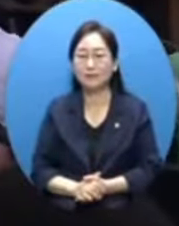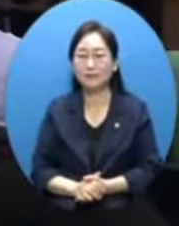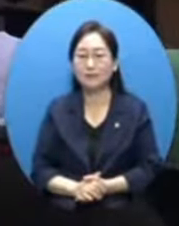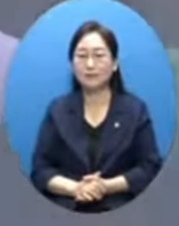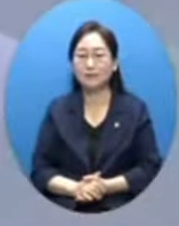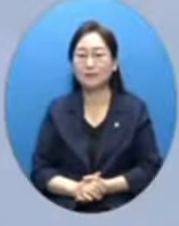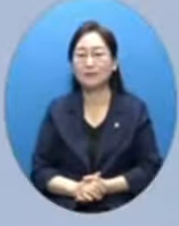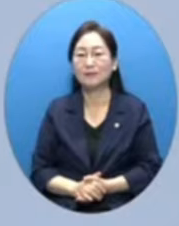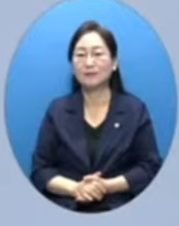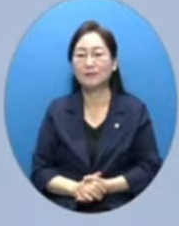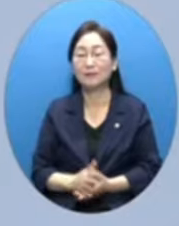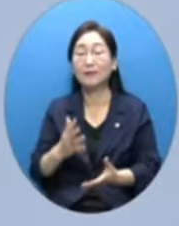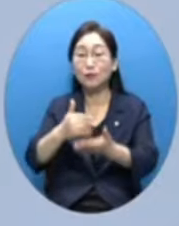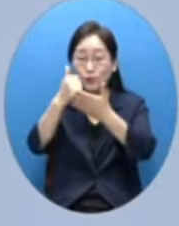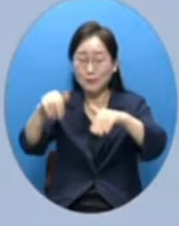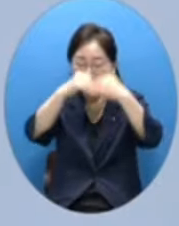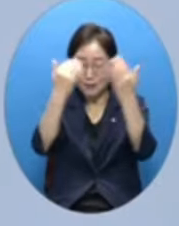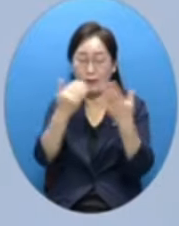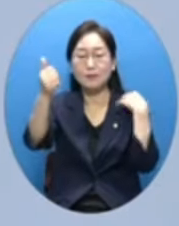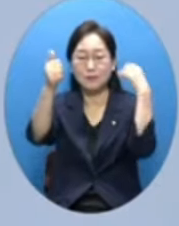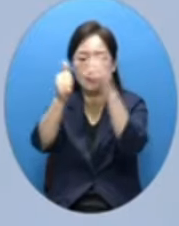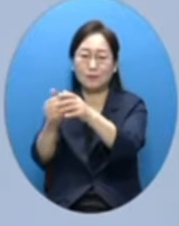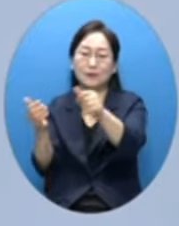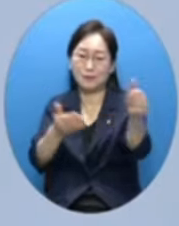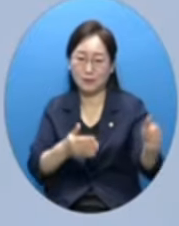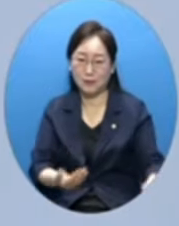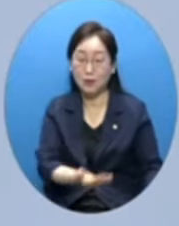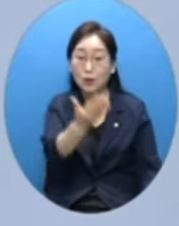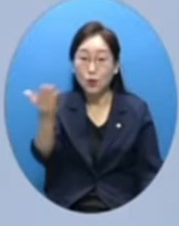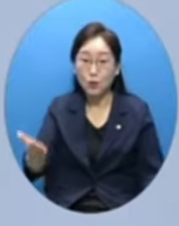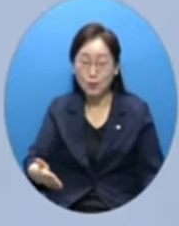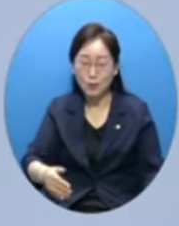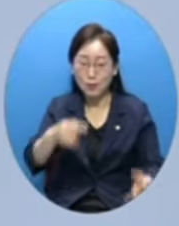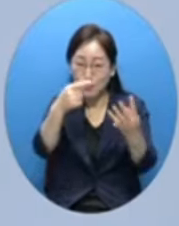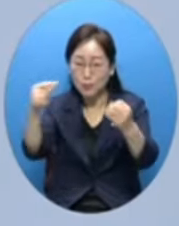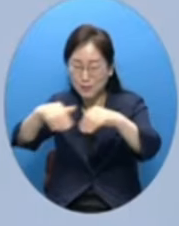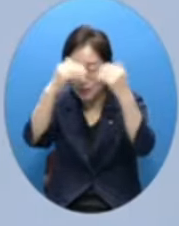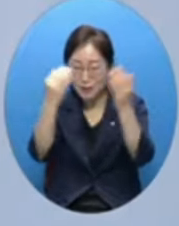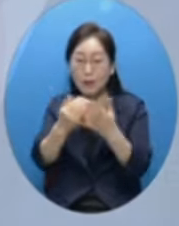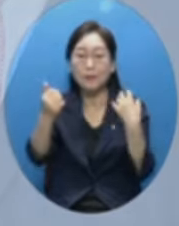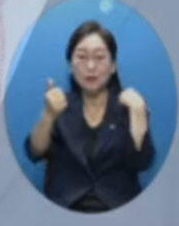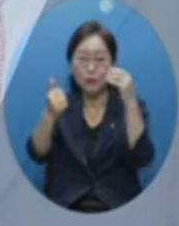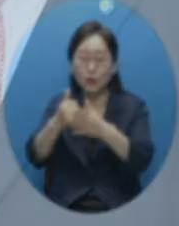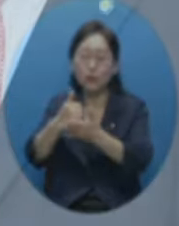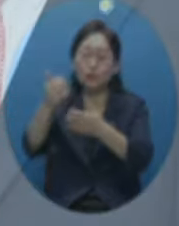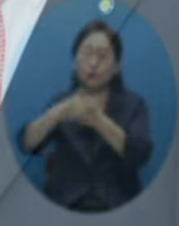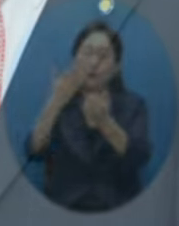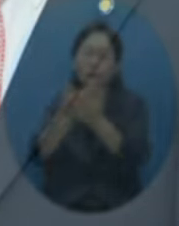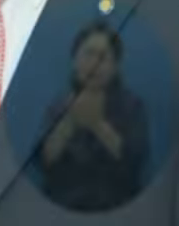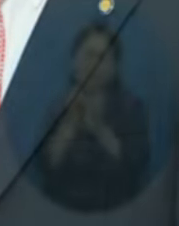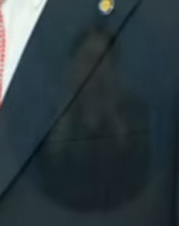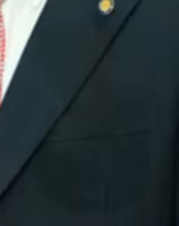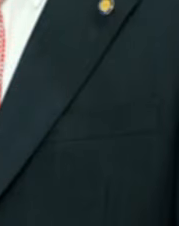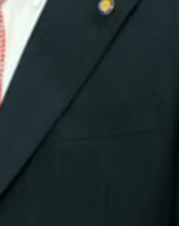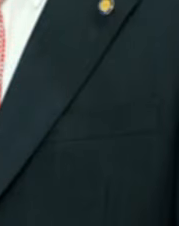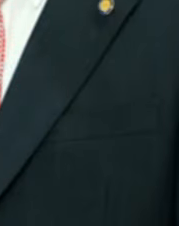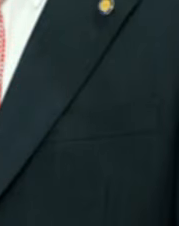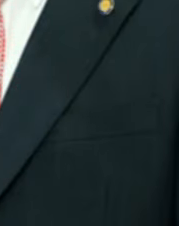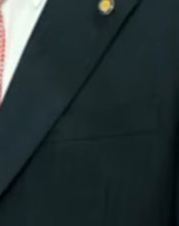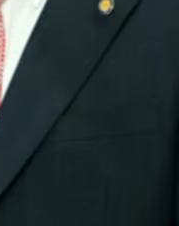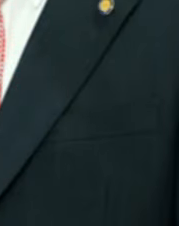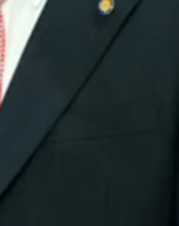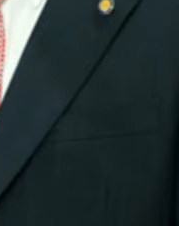돌립니다 주님께 다 맡기시기 바랍니다 여러분 모든 물 주께 다 맡기고 죄 도심을 간구하는 여러분 되기를 바랍니다